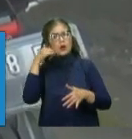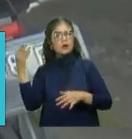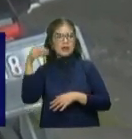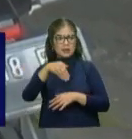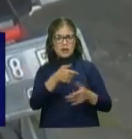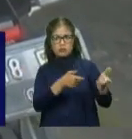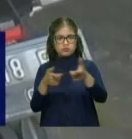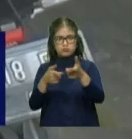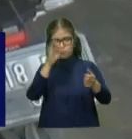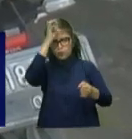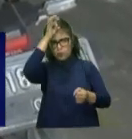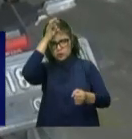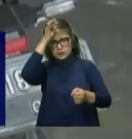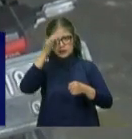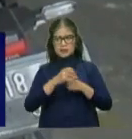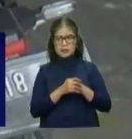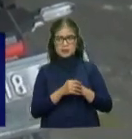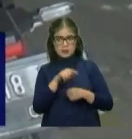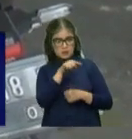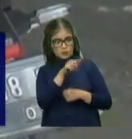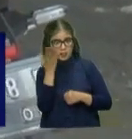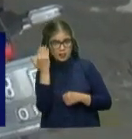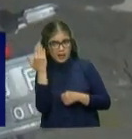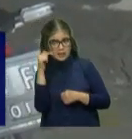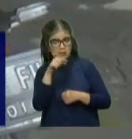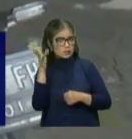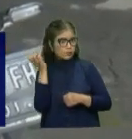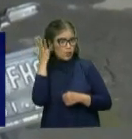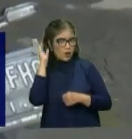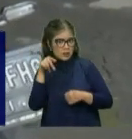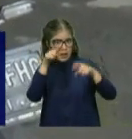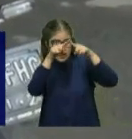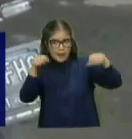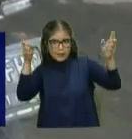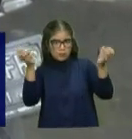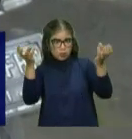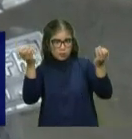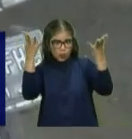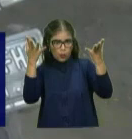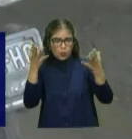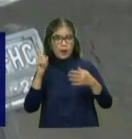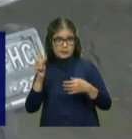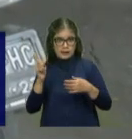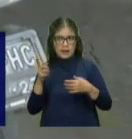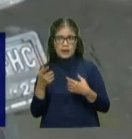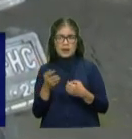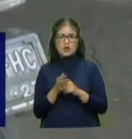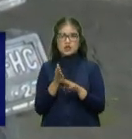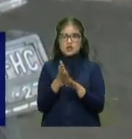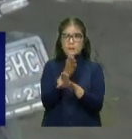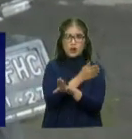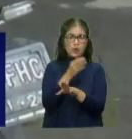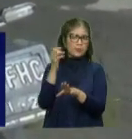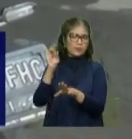Kita langsung gede aja apinya. Dan ini sempat ada ledakan nggak cuma dari kabel itu, Bang? Kalau sebelumnya nggak ada. Ada. Pas apinya udah